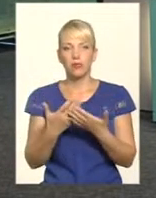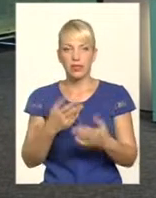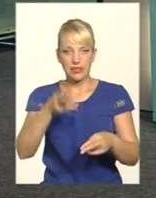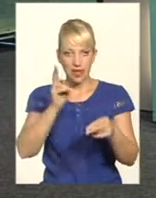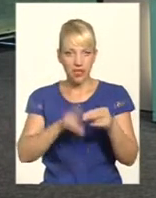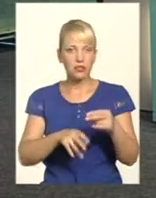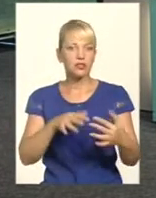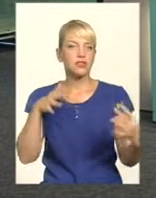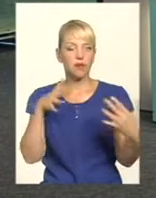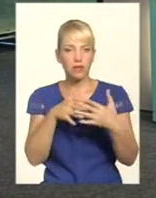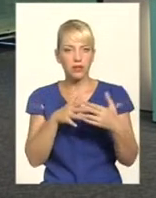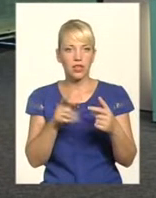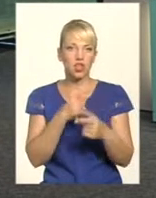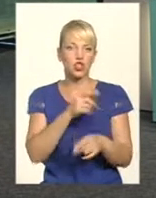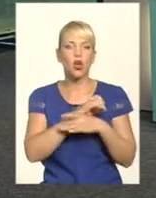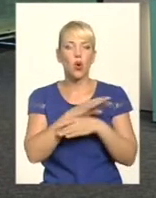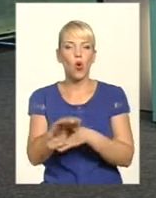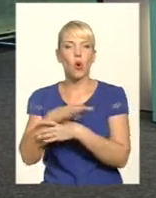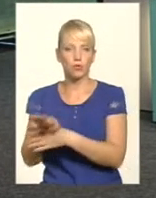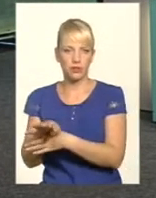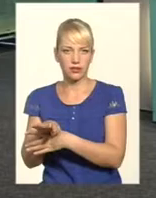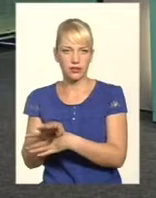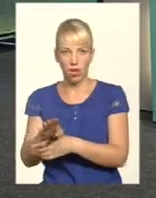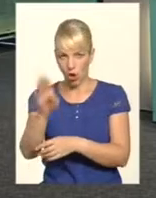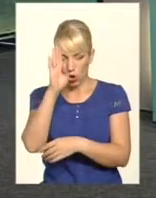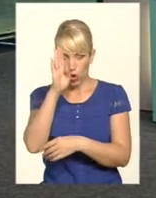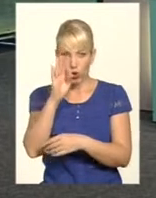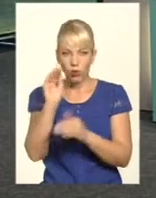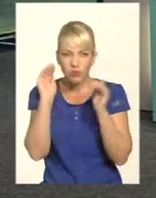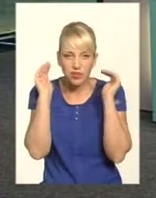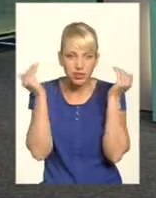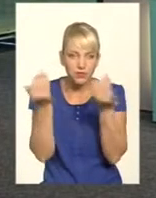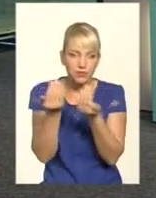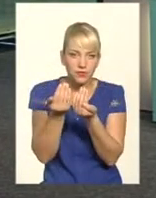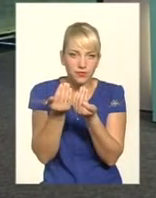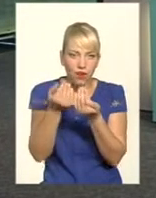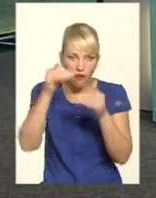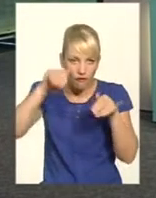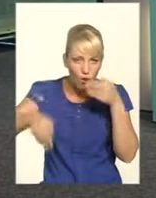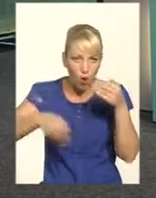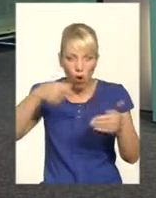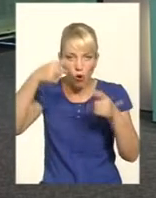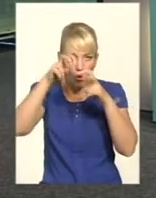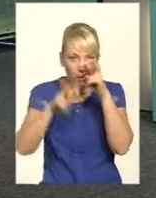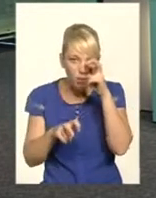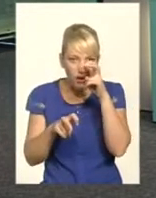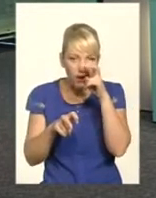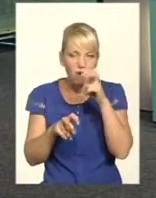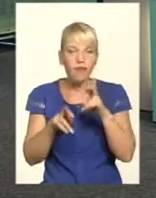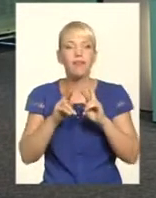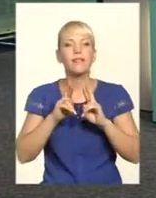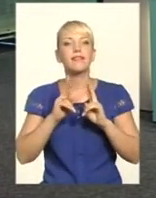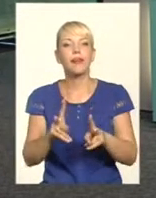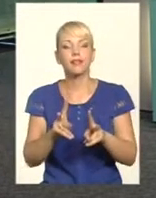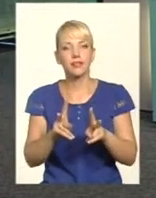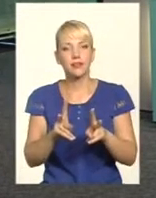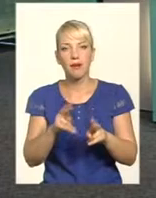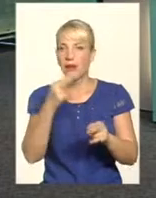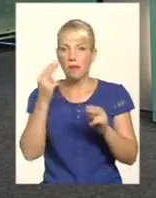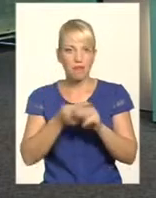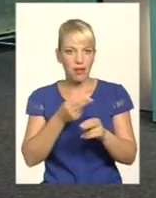обстріл, закінчується обстріл, хлопці знаходять в перекритих щілинах чи в окопах, як, наприклад, без